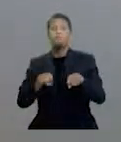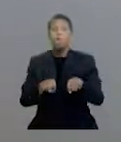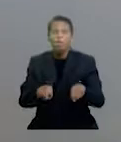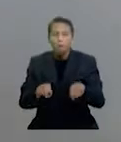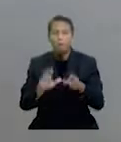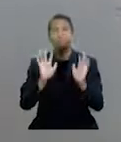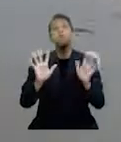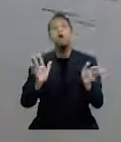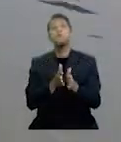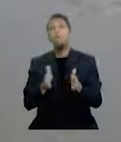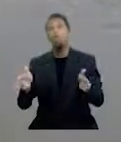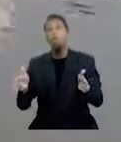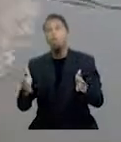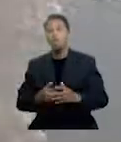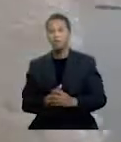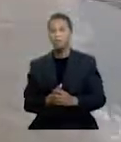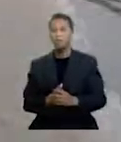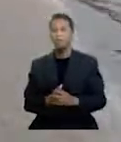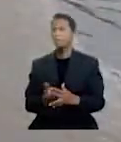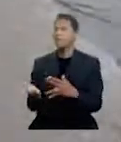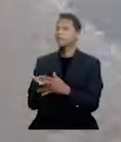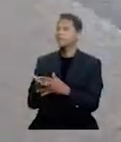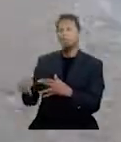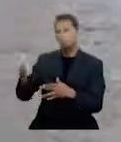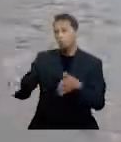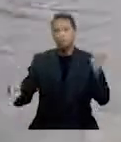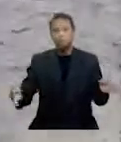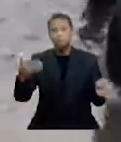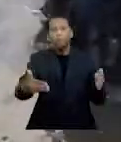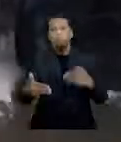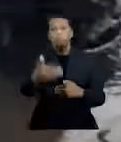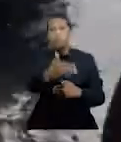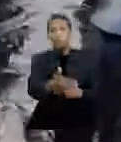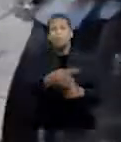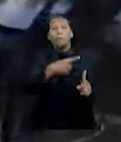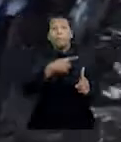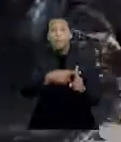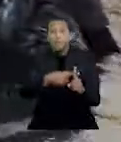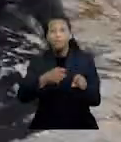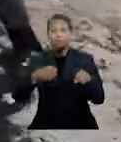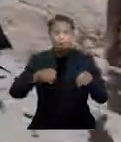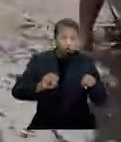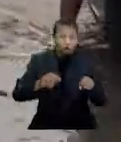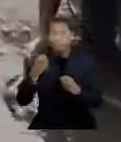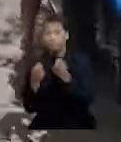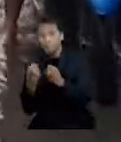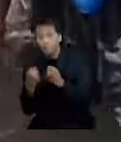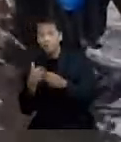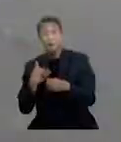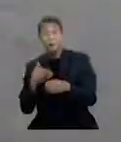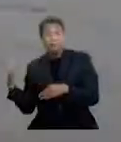Sementara itu banjir membuat akses jalan Setiabudi terendam banjir dan membuat sejumlah kendaraan yang nekat berusaha menerobos banjir mogok.